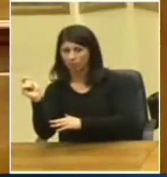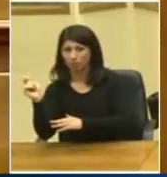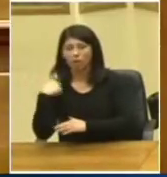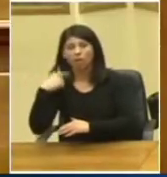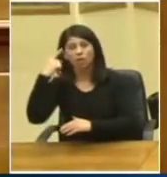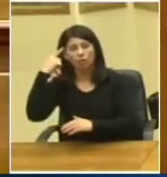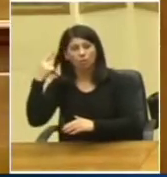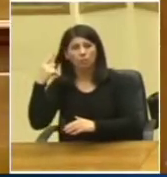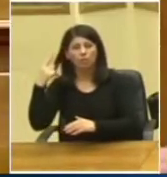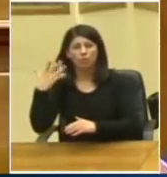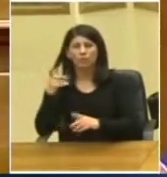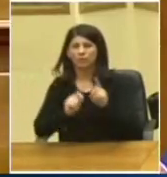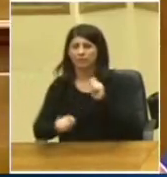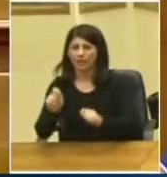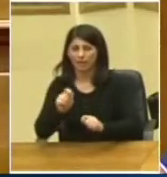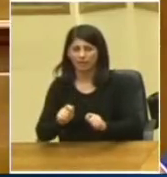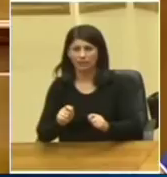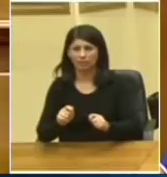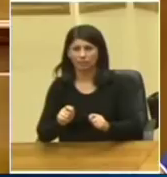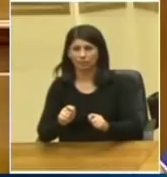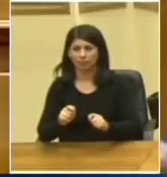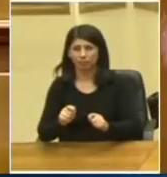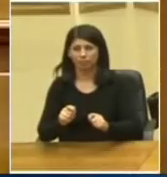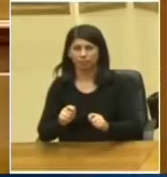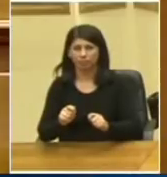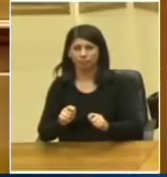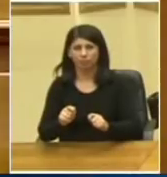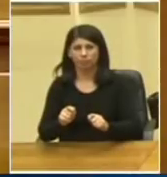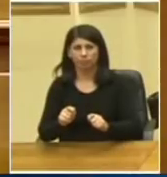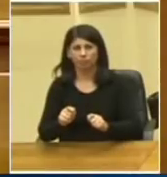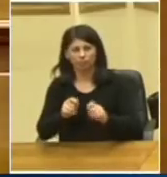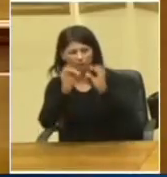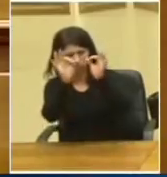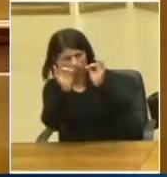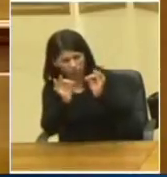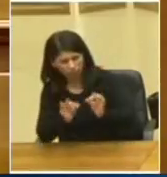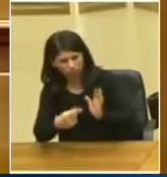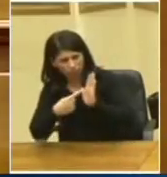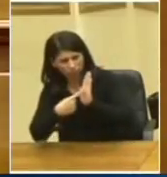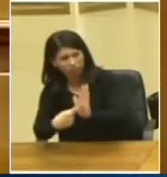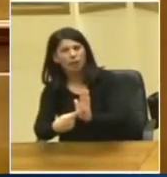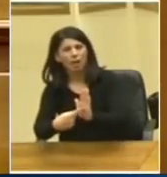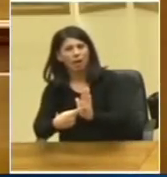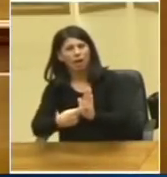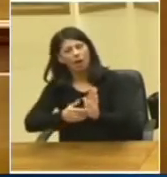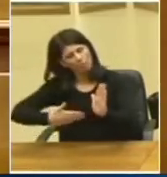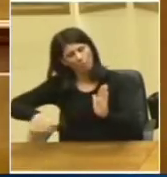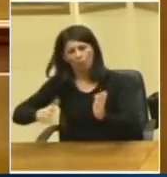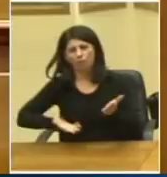νομίζω ότι διαμορφώνεται και αποκρισταλώνεται και από τις υπόλοιπες προτάσεις που έχουμε